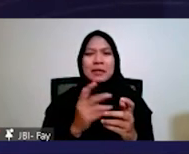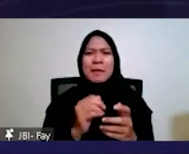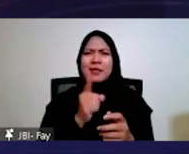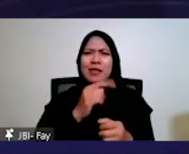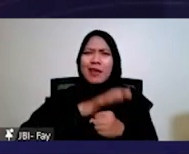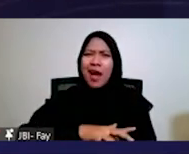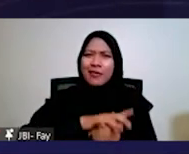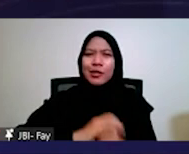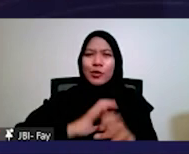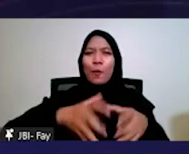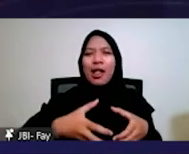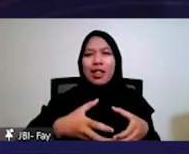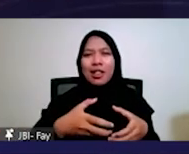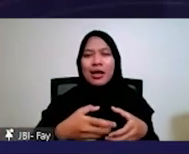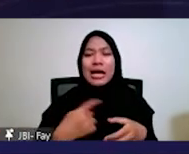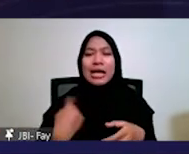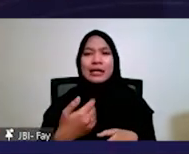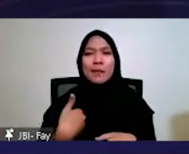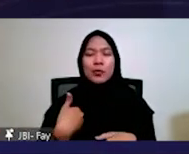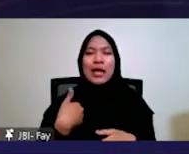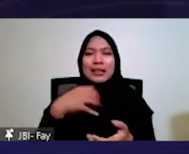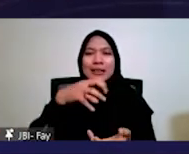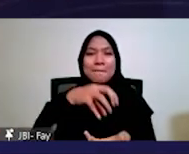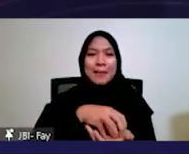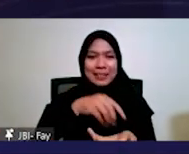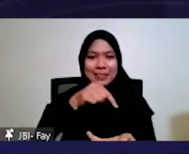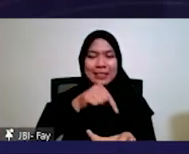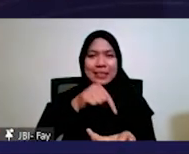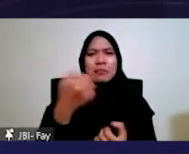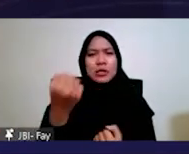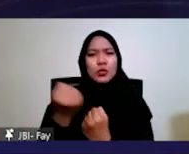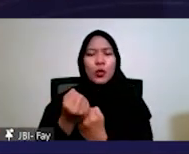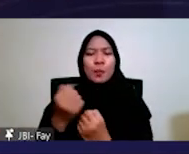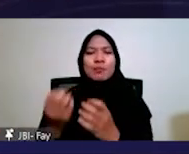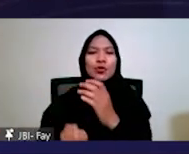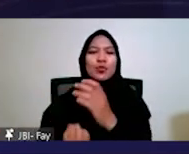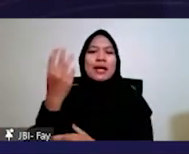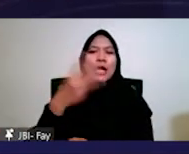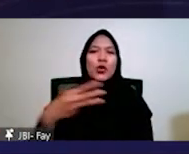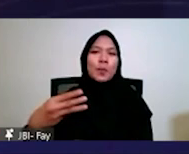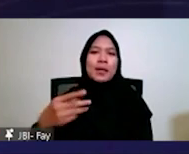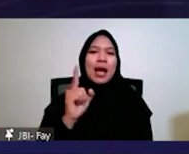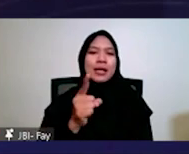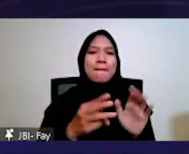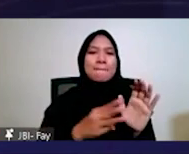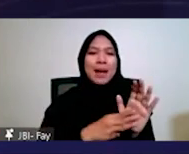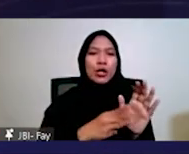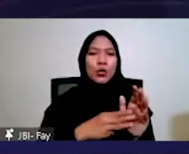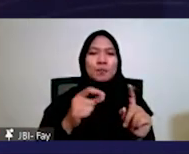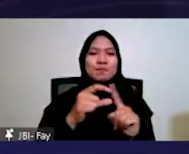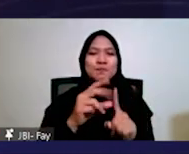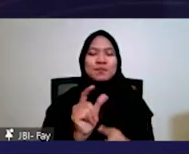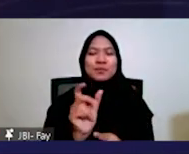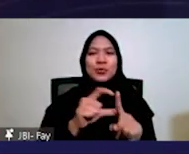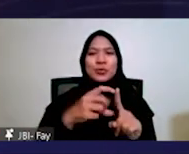Global babi kita punya empat jamu untuk yang mendukung pertumbuhan ekonomi makro Rizal sistem pembayaran